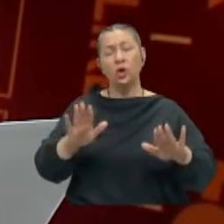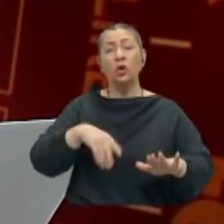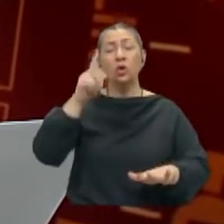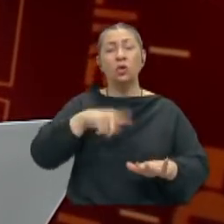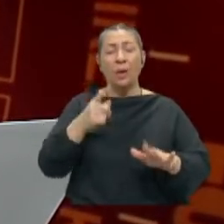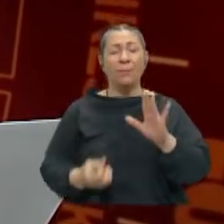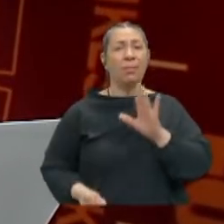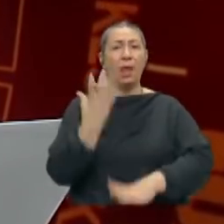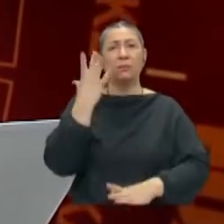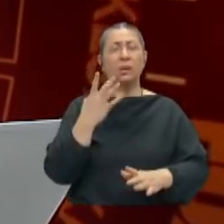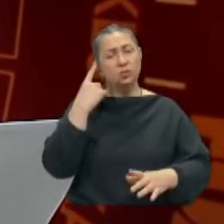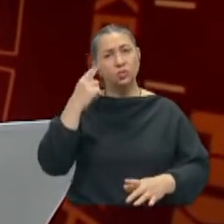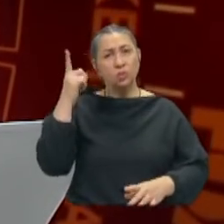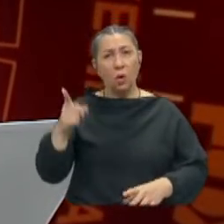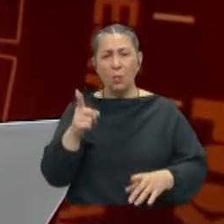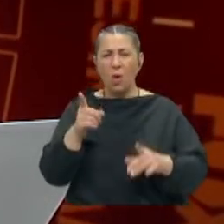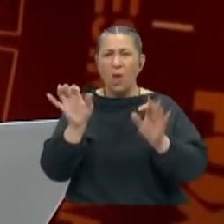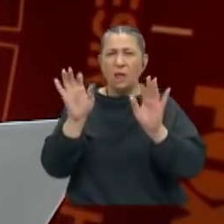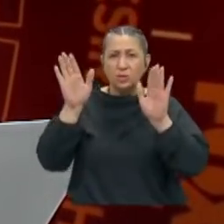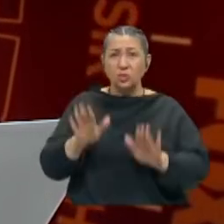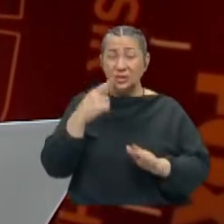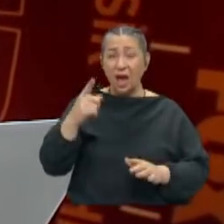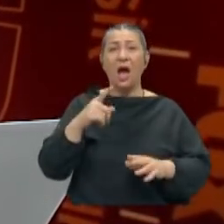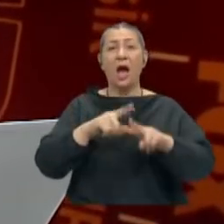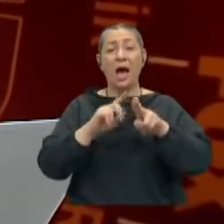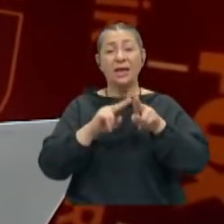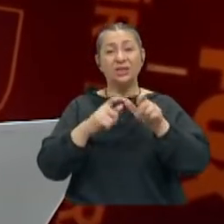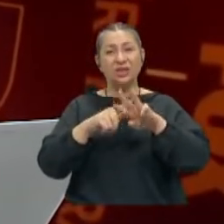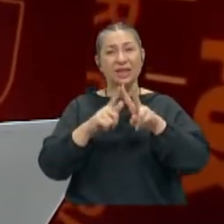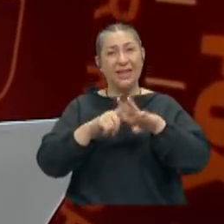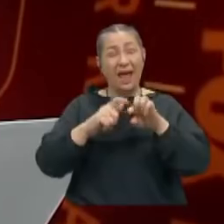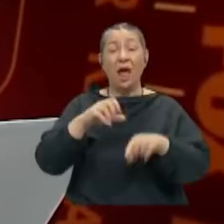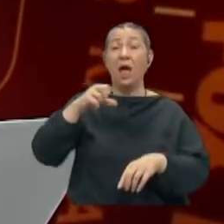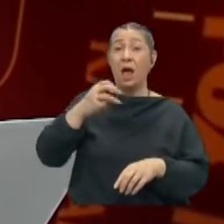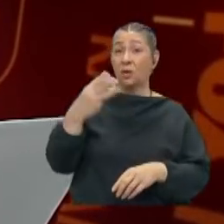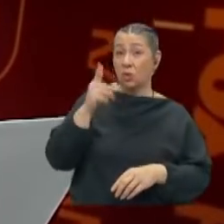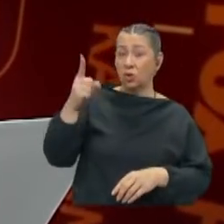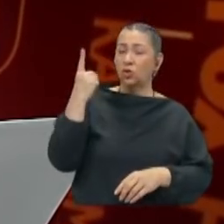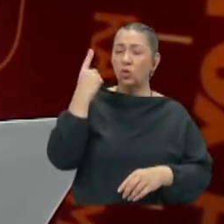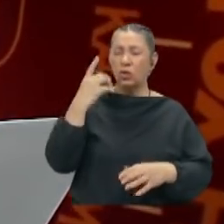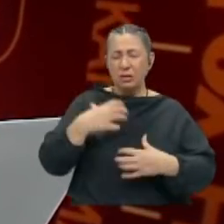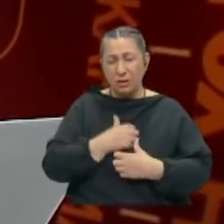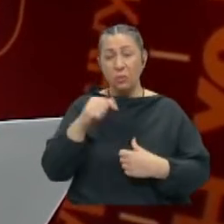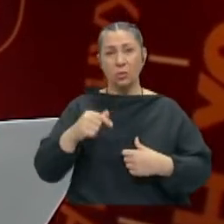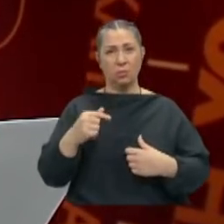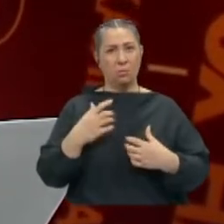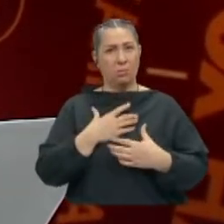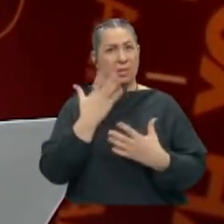gündem yaratma peşinde buralara kadar düştü derken Akşener Erdoğan'a dünün mağduru bugünün mağruru